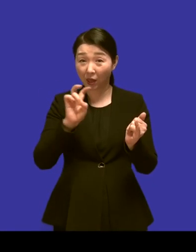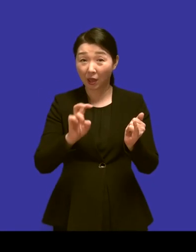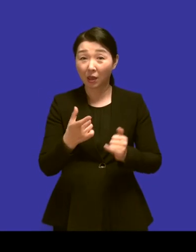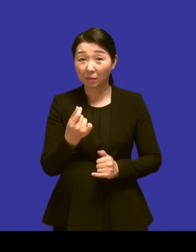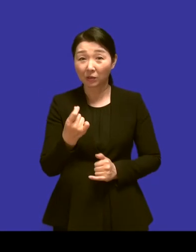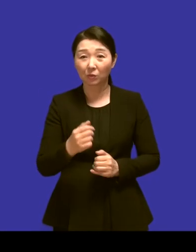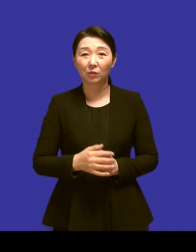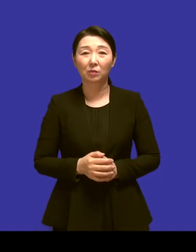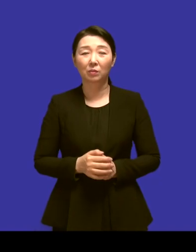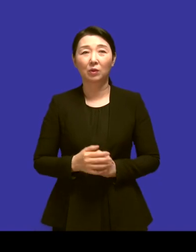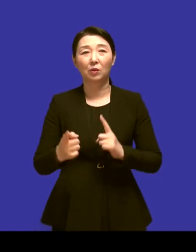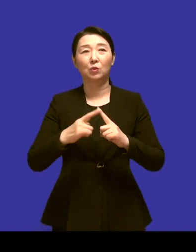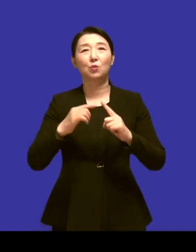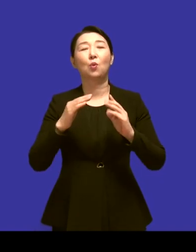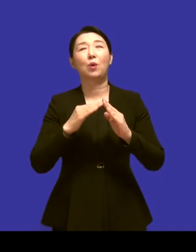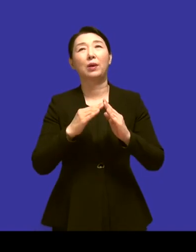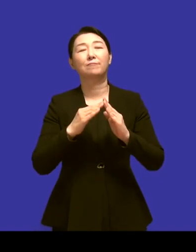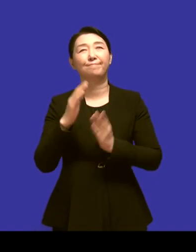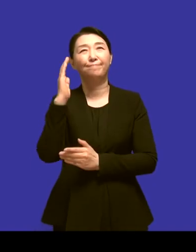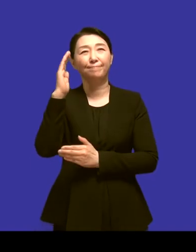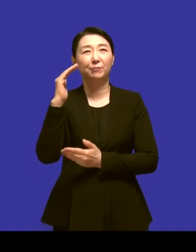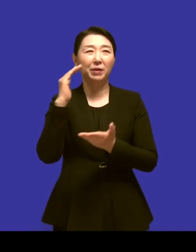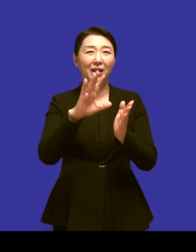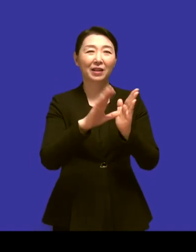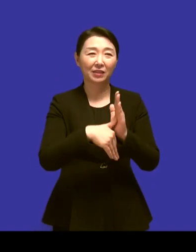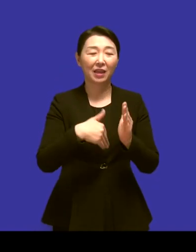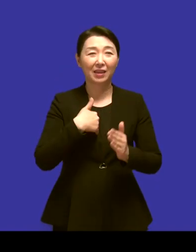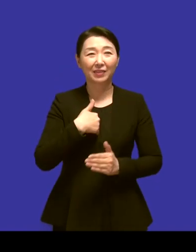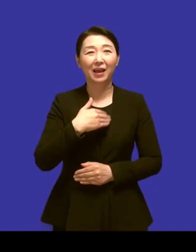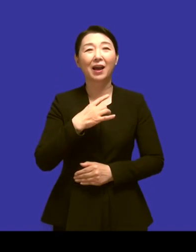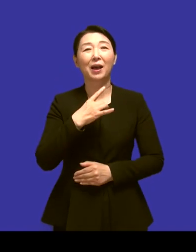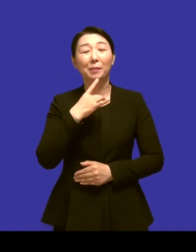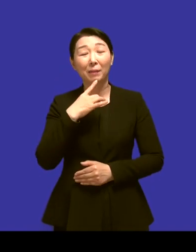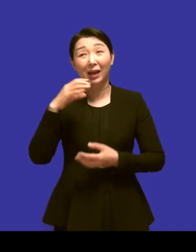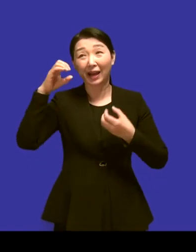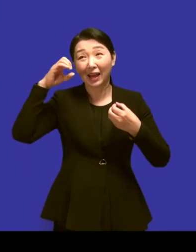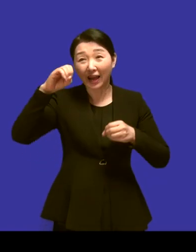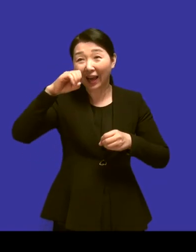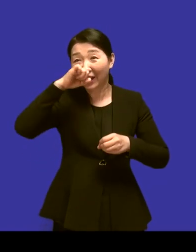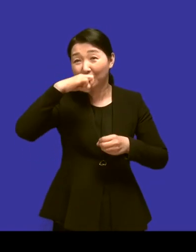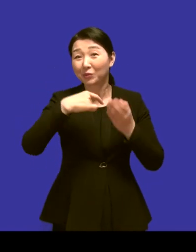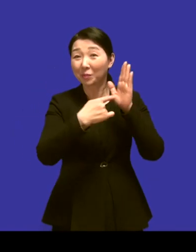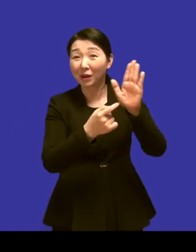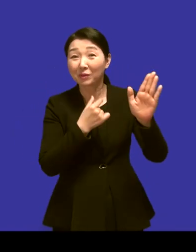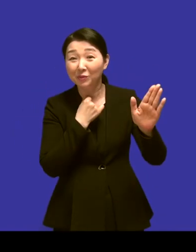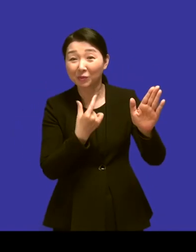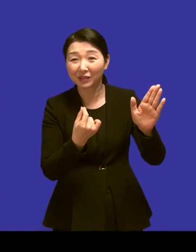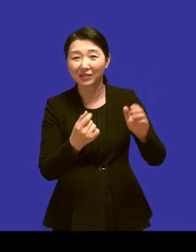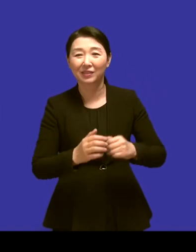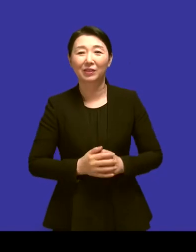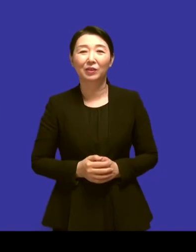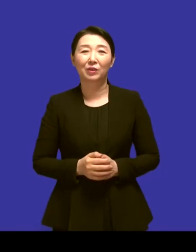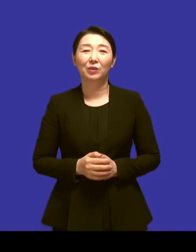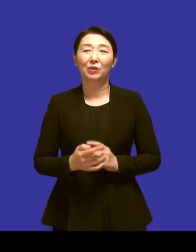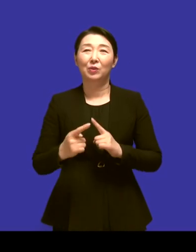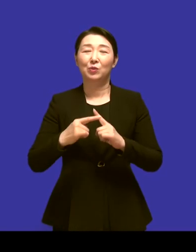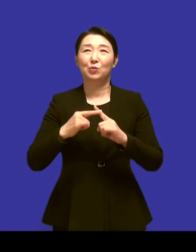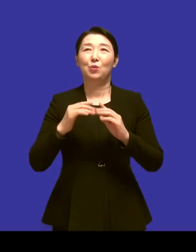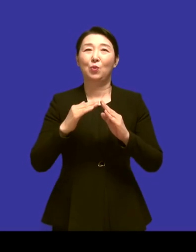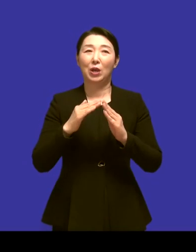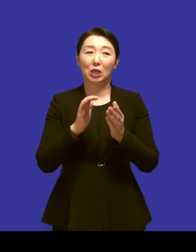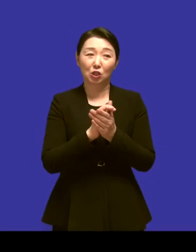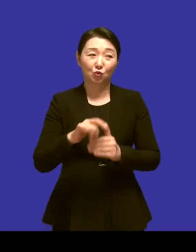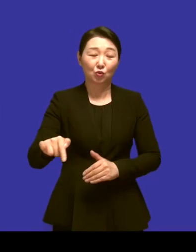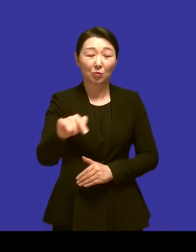교회나 여러 가지 집회 가면 보통 나만의 끼를 좀 발휘하고 싶잖아요. 아 네네. 내가 교회 친구들 앞에서도 아 네 맞습니다. 뭐 이렇게 내가 크리스찬 랩을 한다는